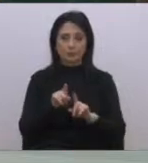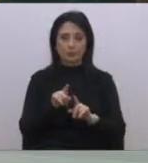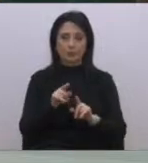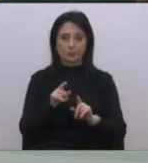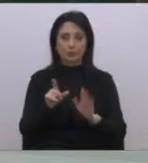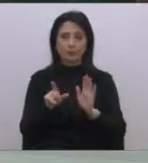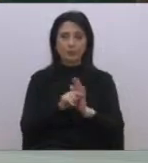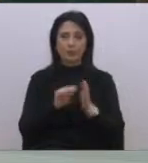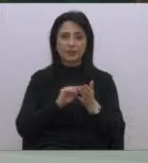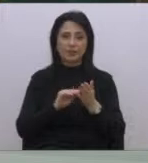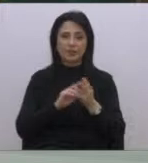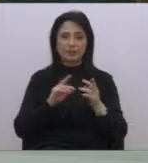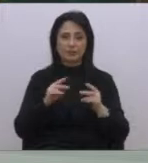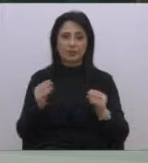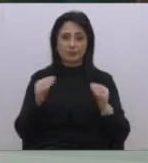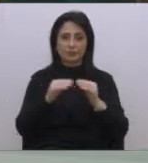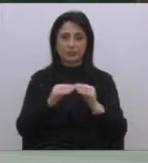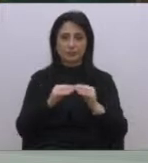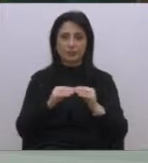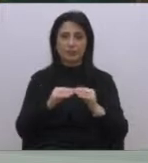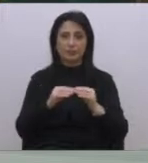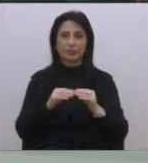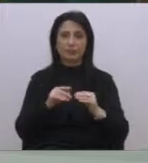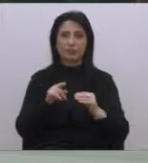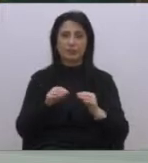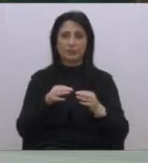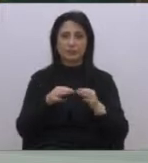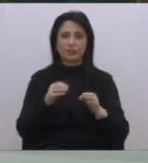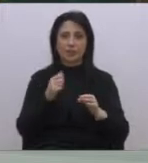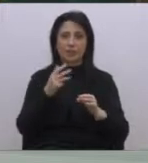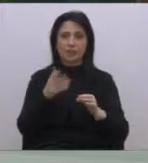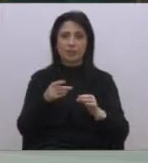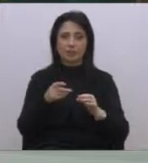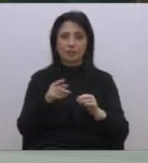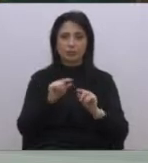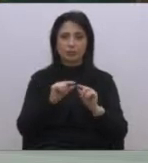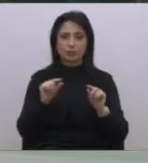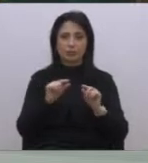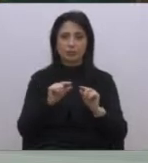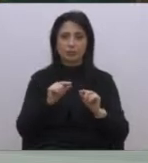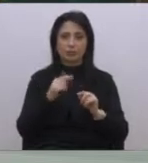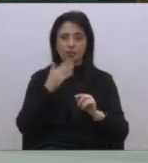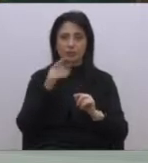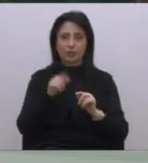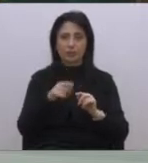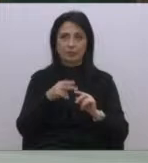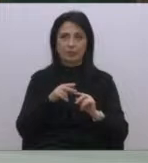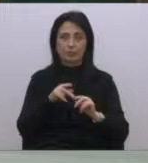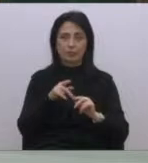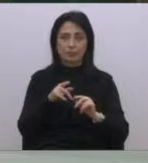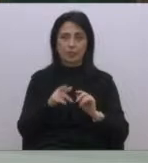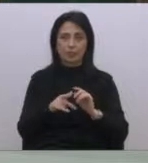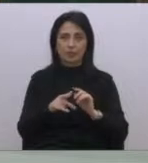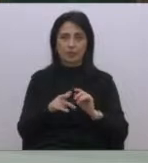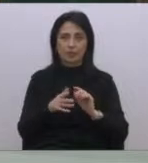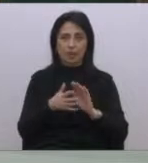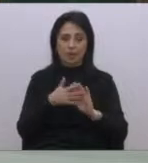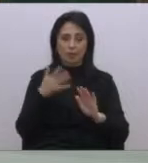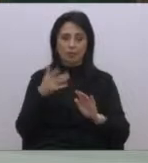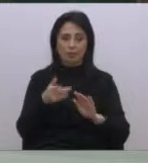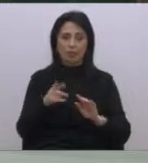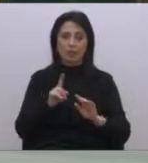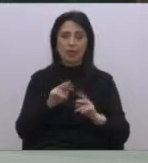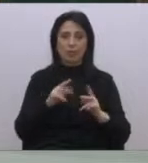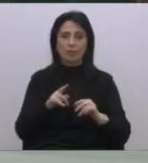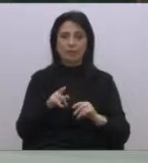tamdevi redaktsiuli tsulebebi ganxortsielda tkuenis nebartvit randomime punkts chavikitkha imisatvis rom deputates uti tsarmodgela